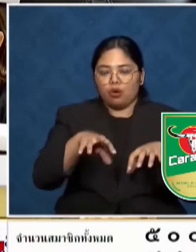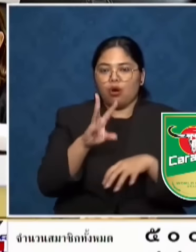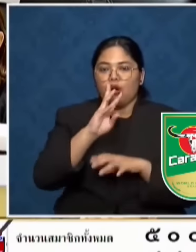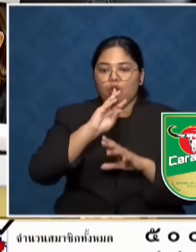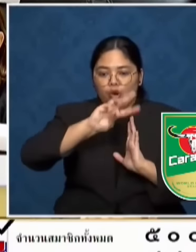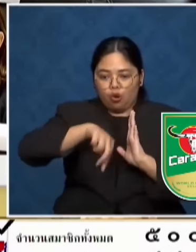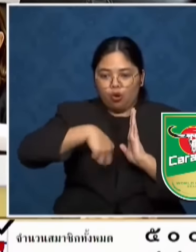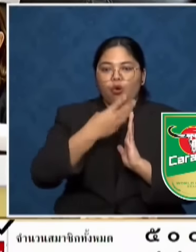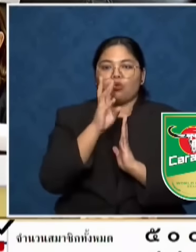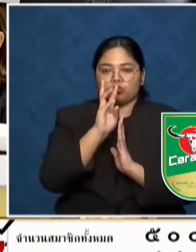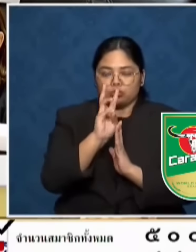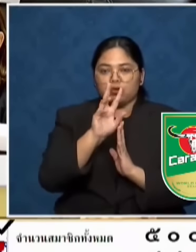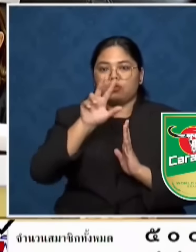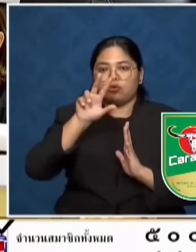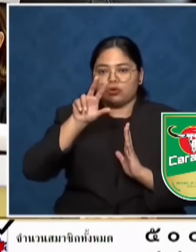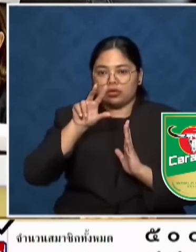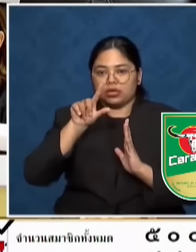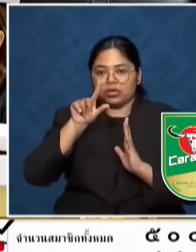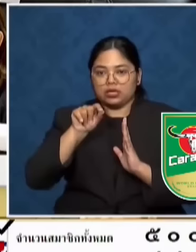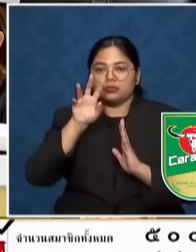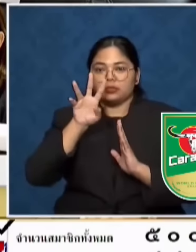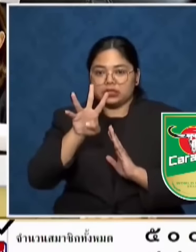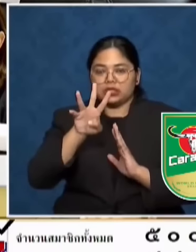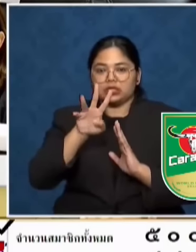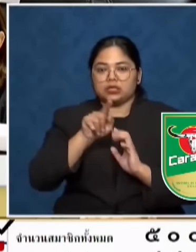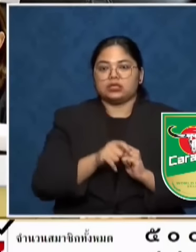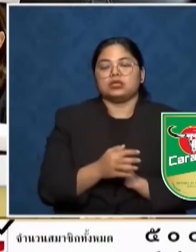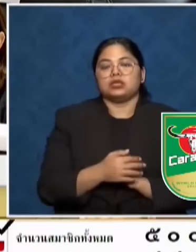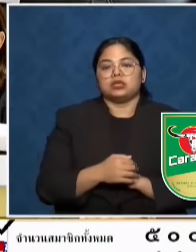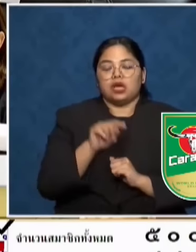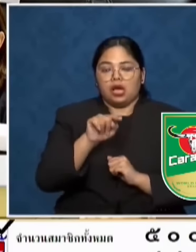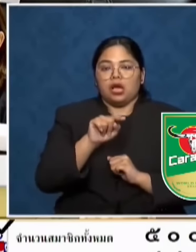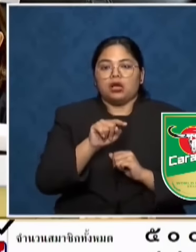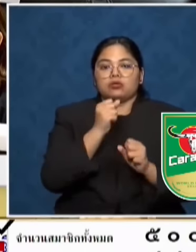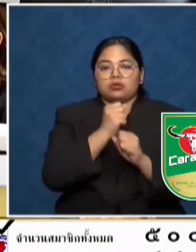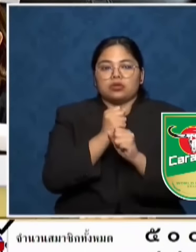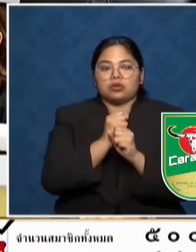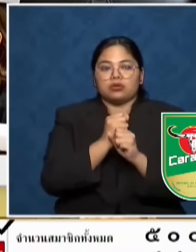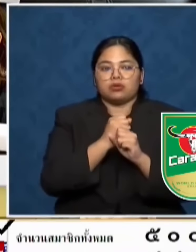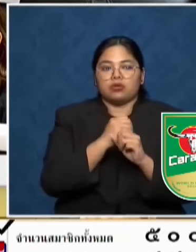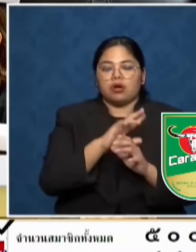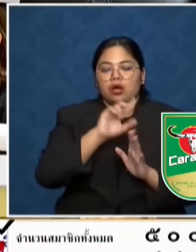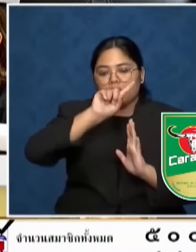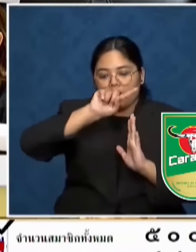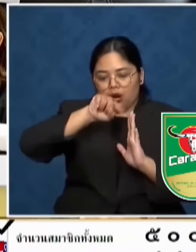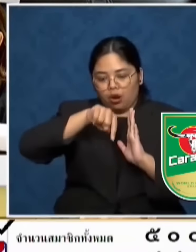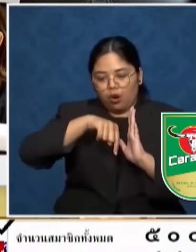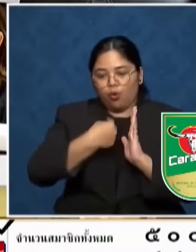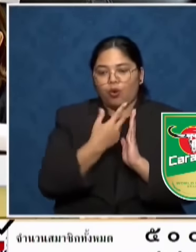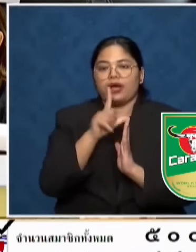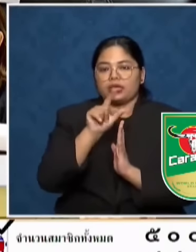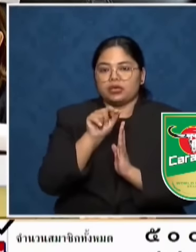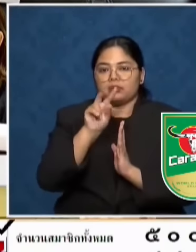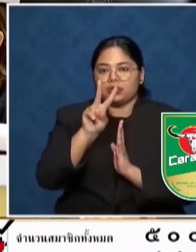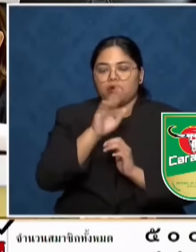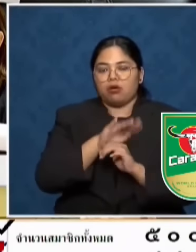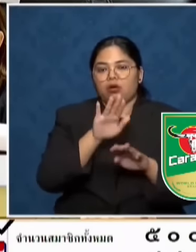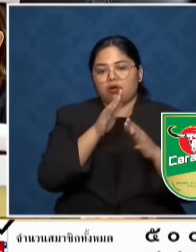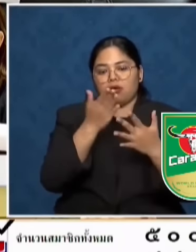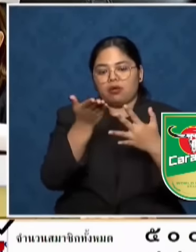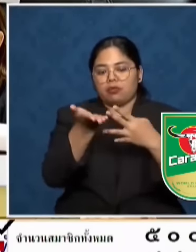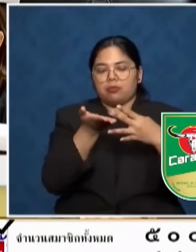ลใช้ไปแล้ว2ชั่วโมง54นาทีเกือบ3ชั่วโมงอ่ะ ครับ ข้อสรุปคือฝ่ายรัฐบาลแม้ไม่มีระยะเวลาแต่ให้ประธานที่ประชุมบริหารเวลาให้เกิดความเห